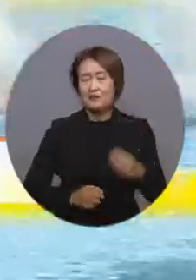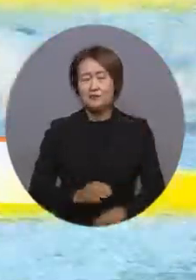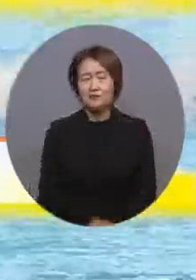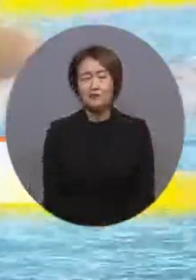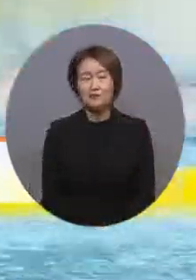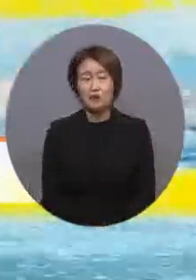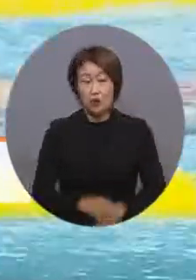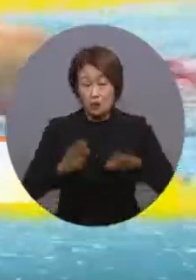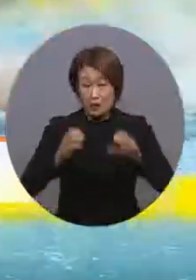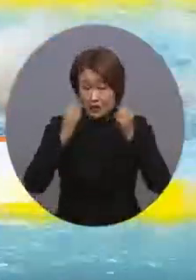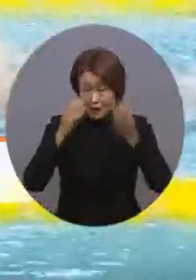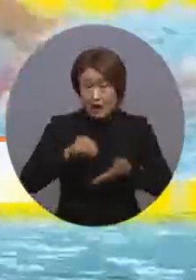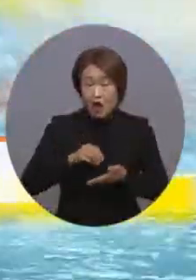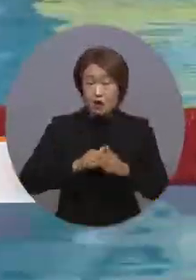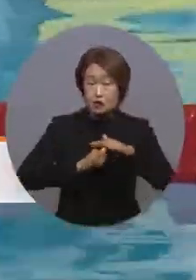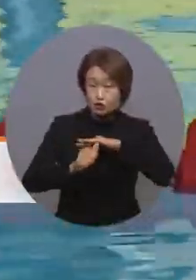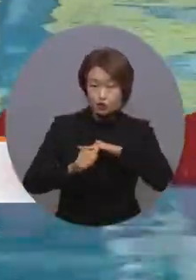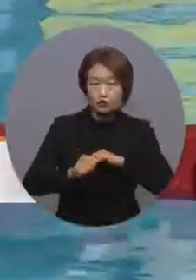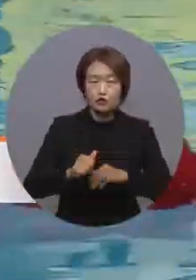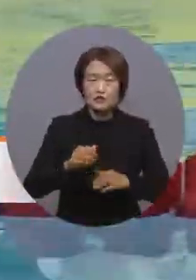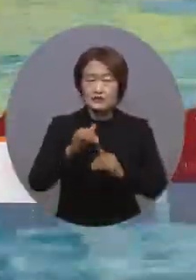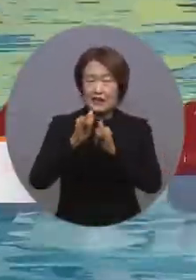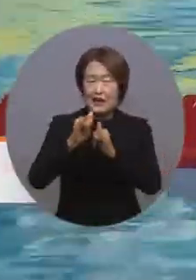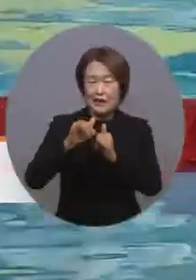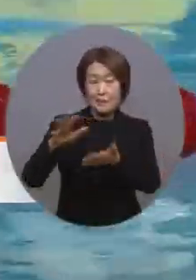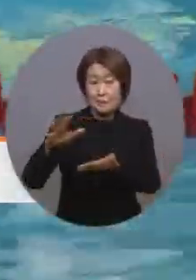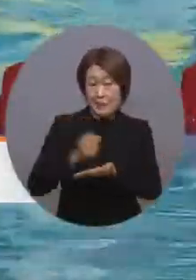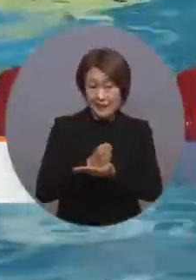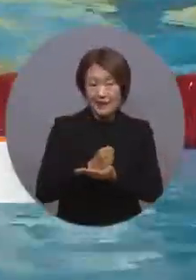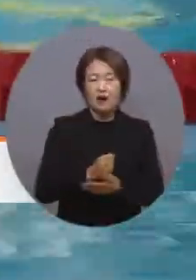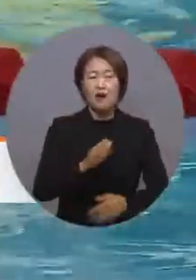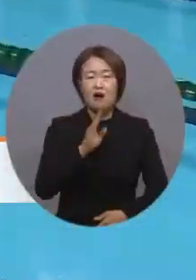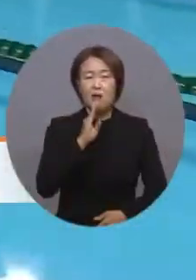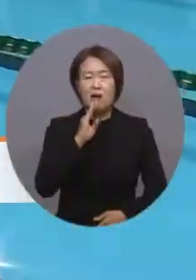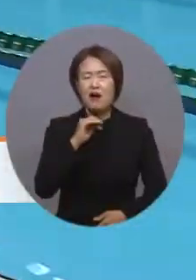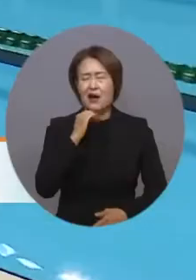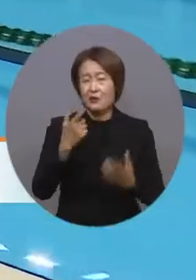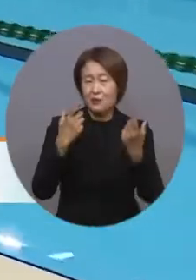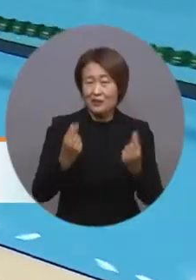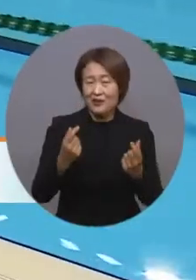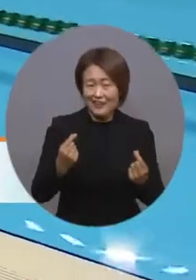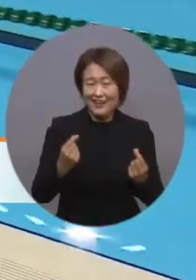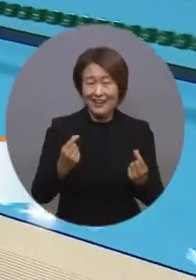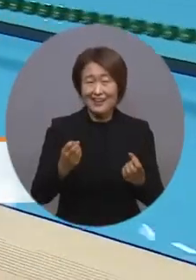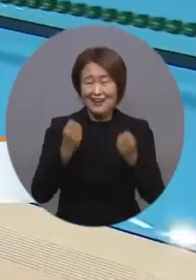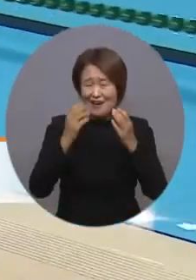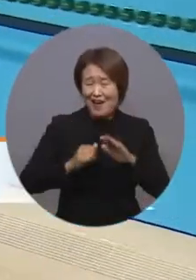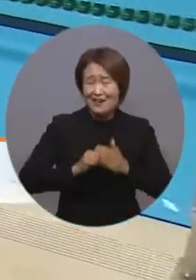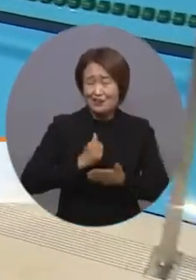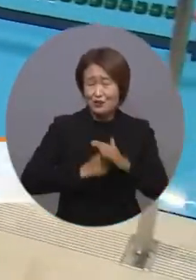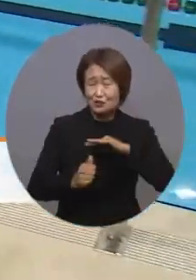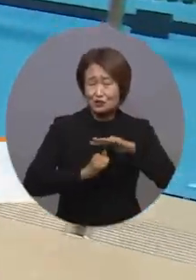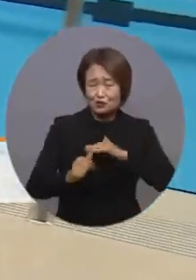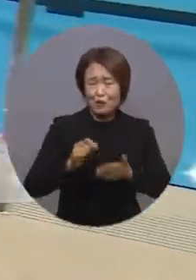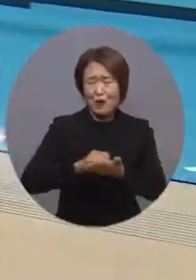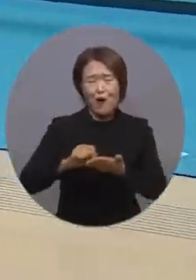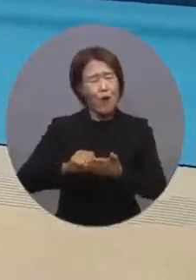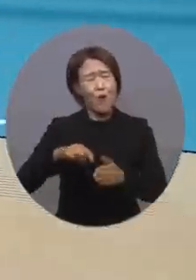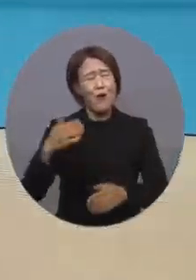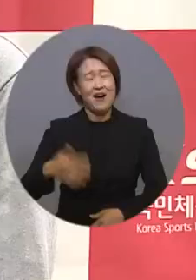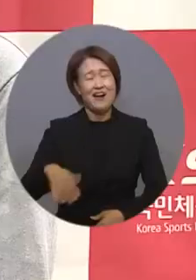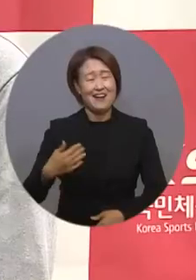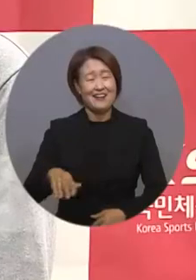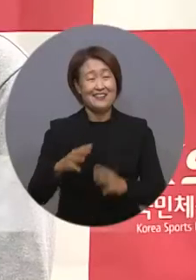대회에서도 신인 선수상을 따내면서 역대 최초로 동일년도 동학의 신인 선수상을 석권하는 대기록의 주인공이